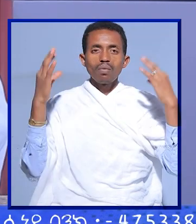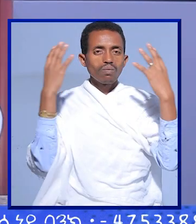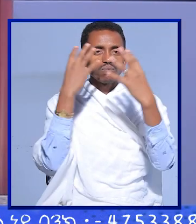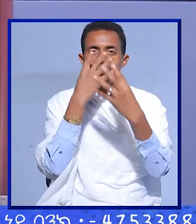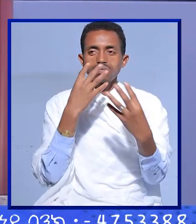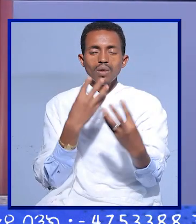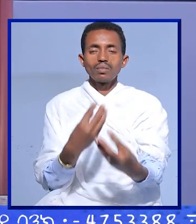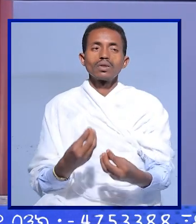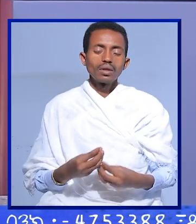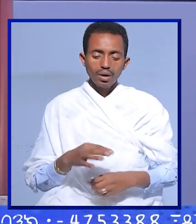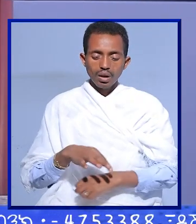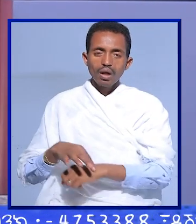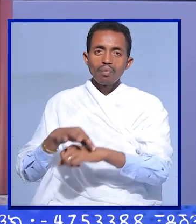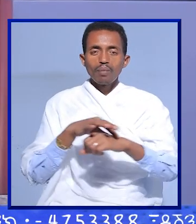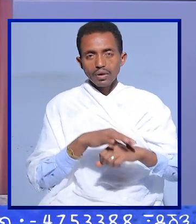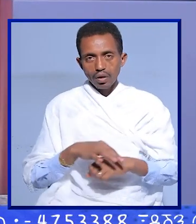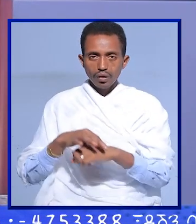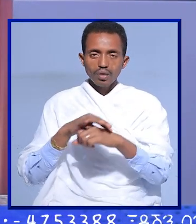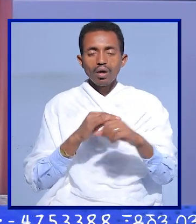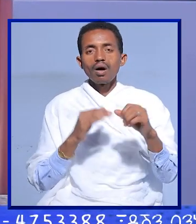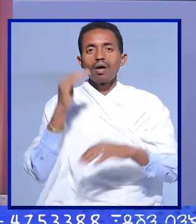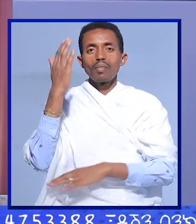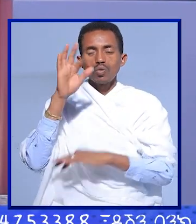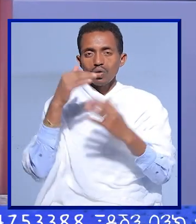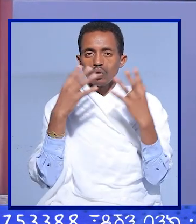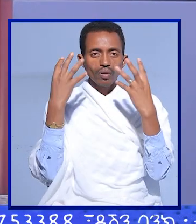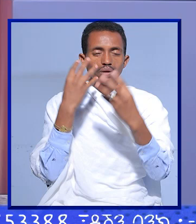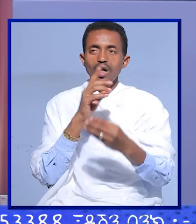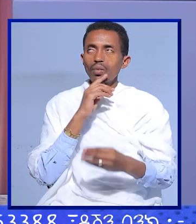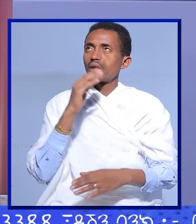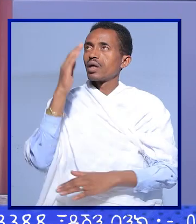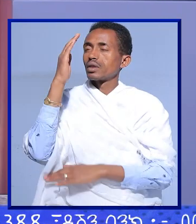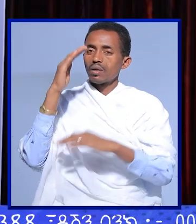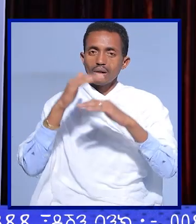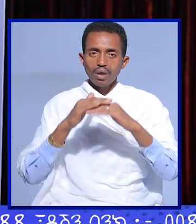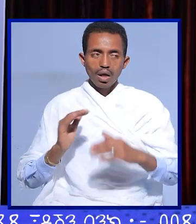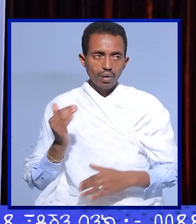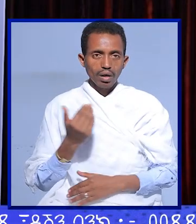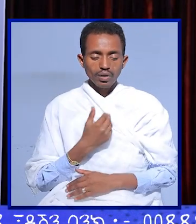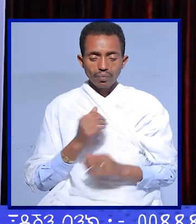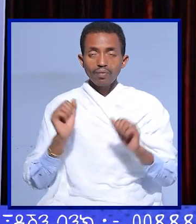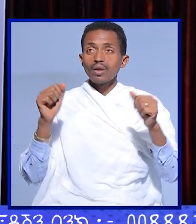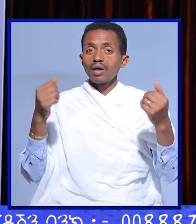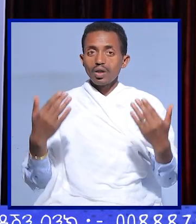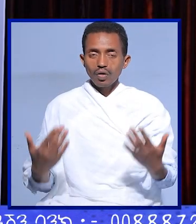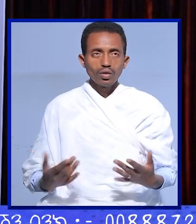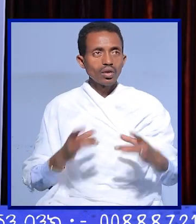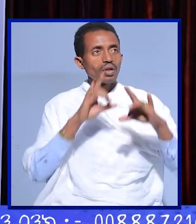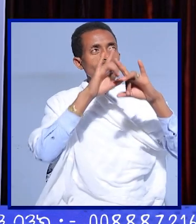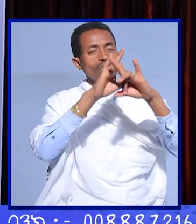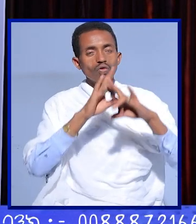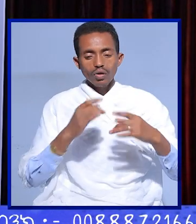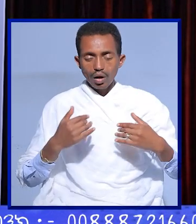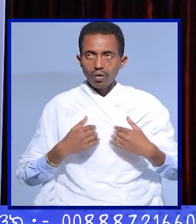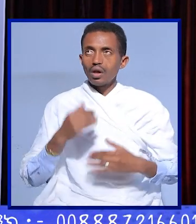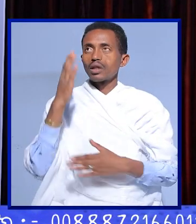ያስጌጠው ምድርን በእጽዋት ያሸበረቀው እግዚአብሔር እነሆ ዙፋን ያለው